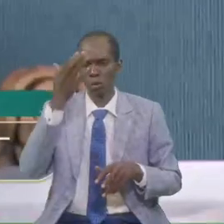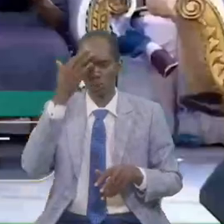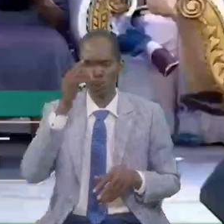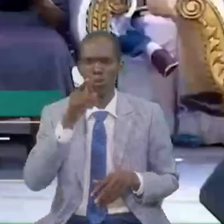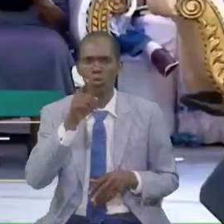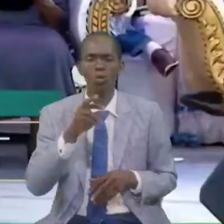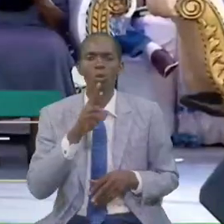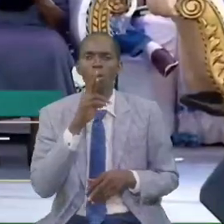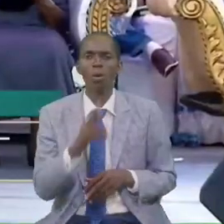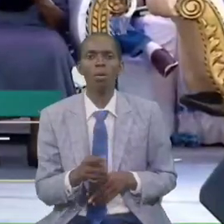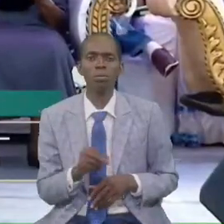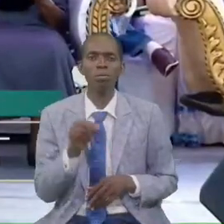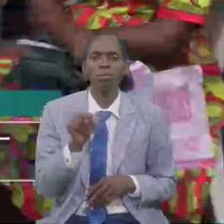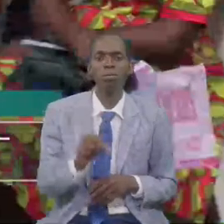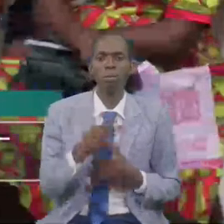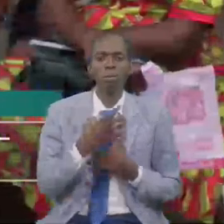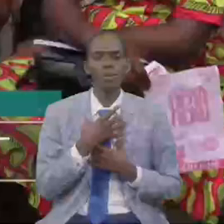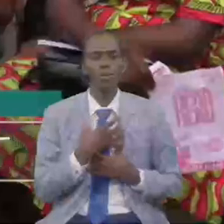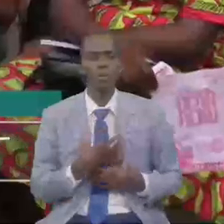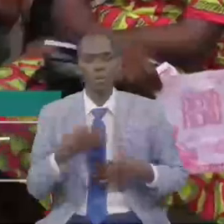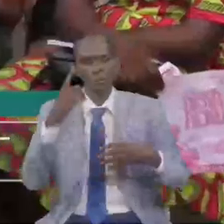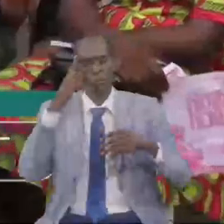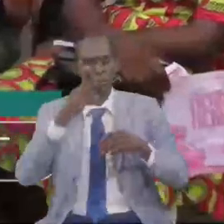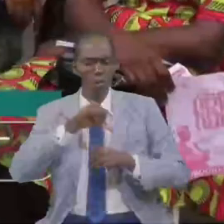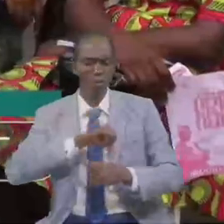Ils savent que tu as faim de l'association.